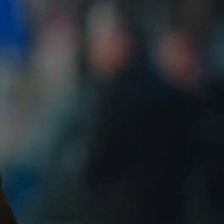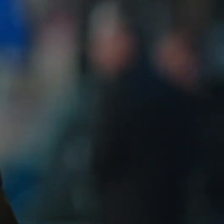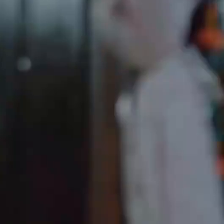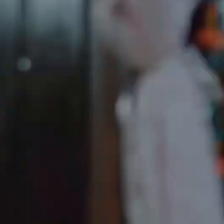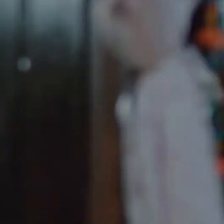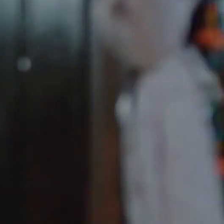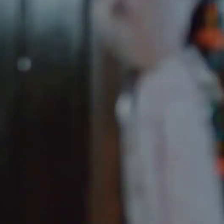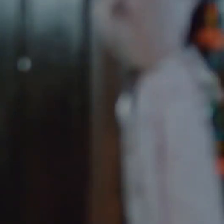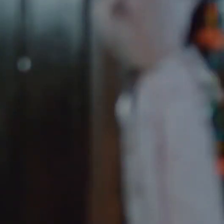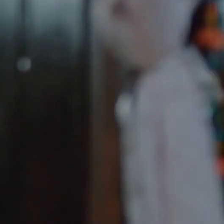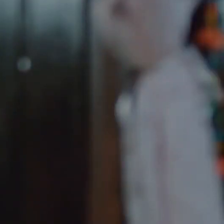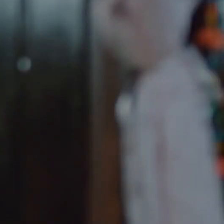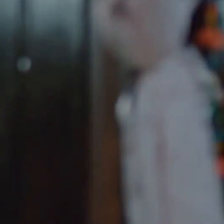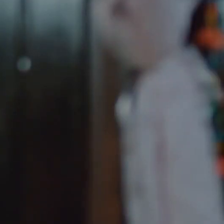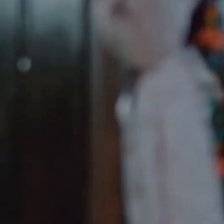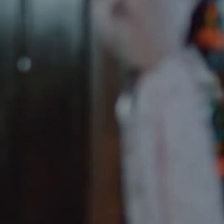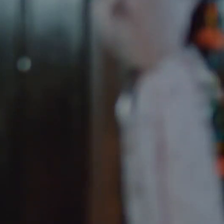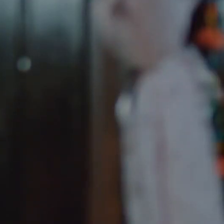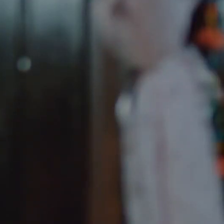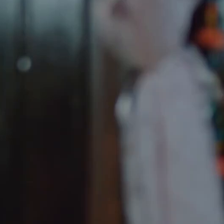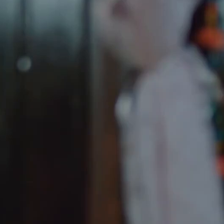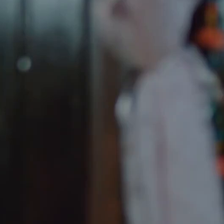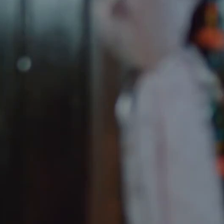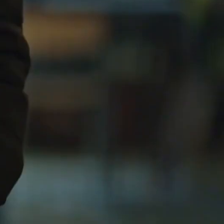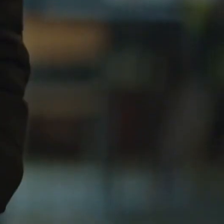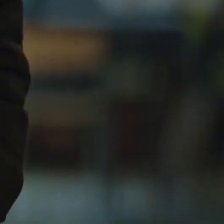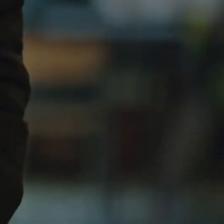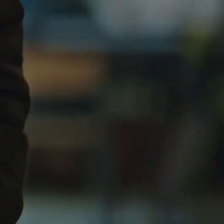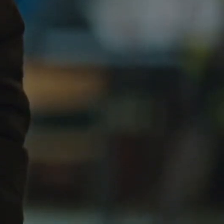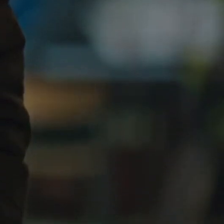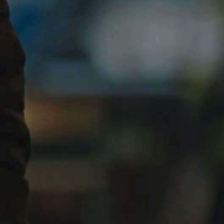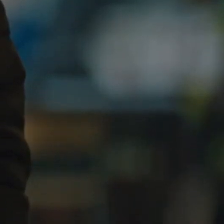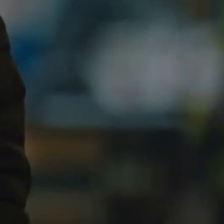değil, elindekini silkeleyerek içeri girdi. İbrahim yürüyor kapıya doğru.